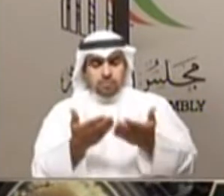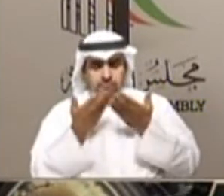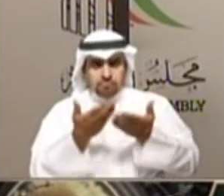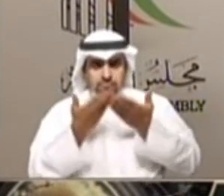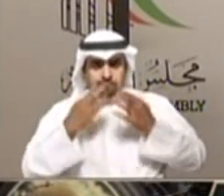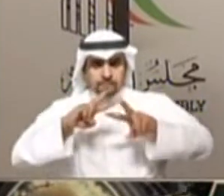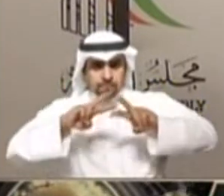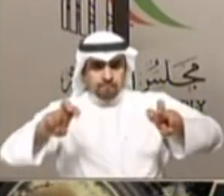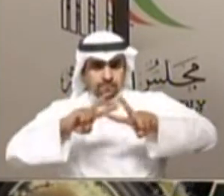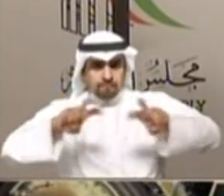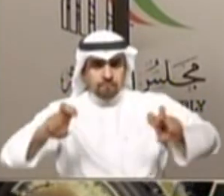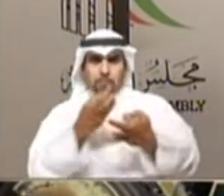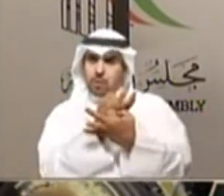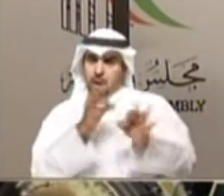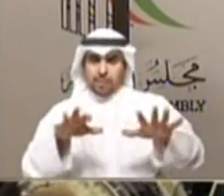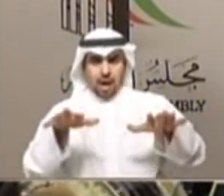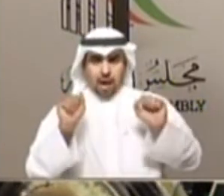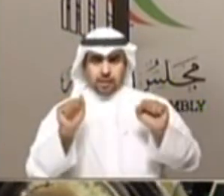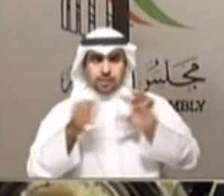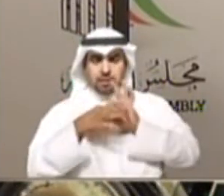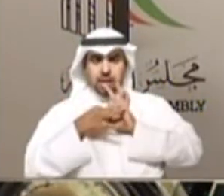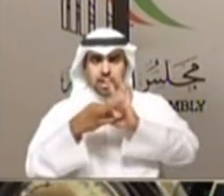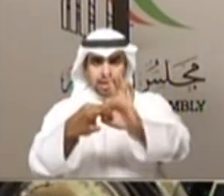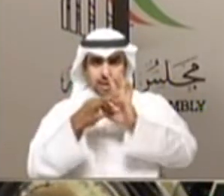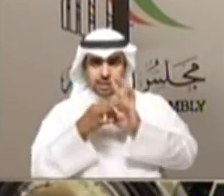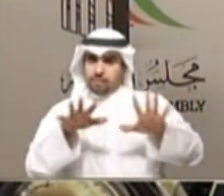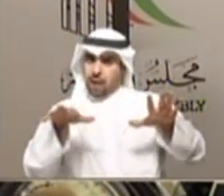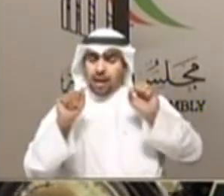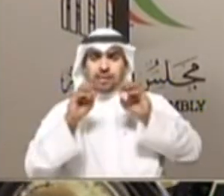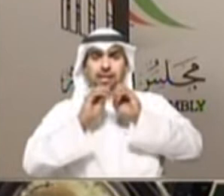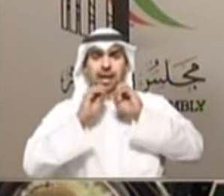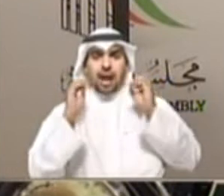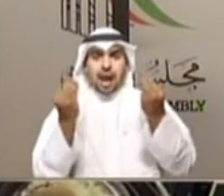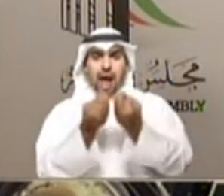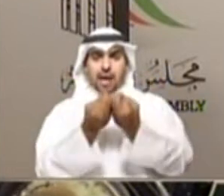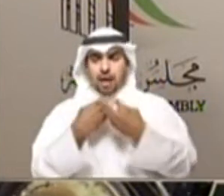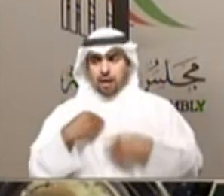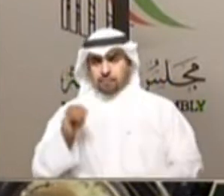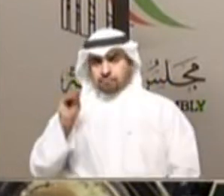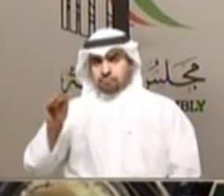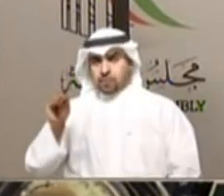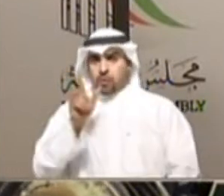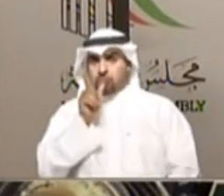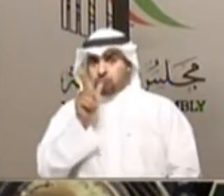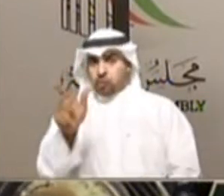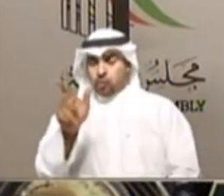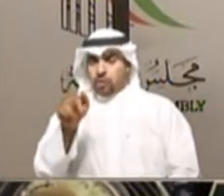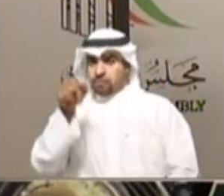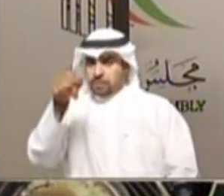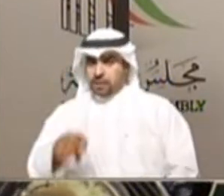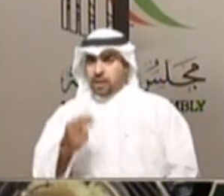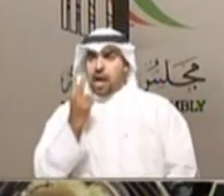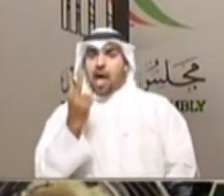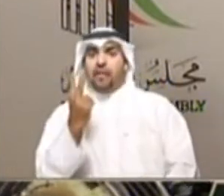في التعاون في هذا المجال عطينا الهيئة سلطة تقديرية في من تراه في إخراج من تراه من اثنين